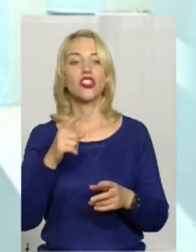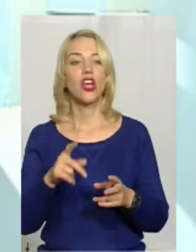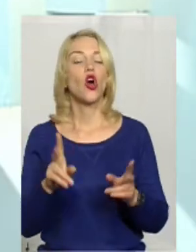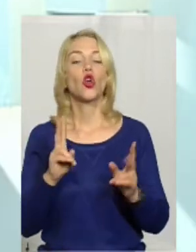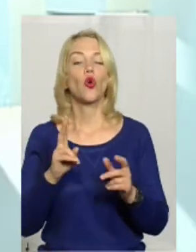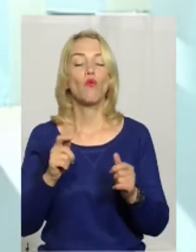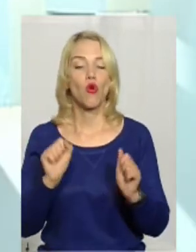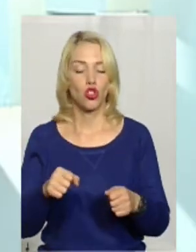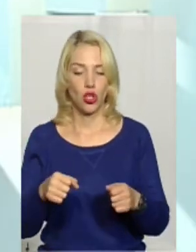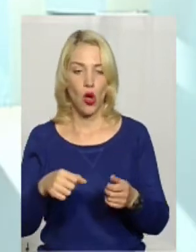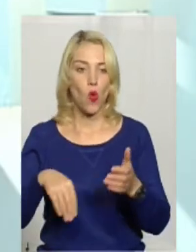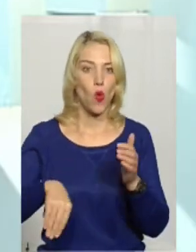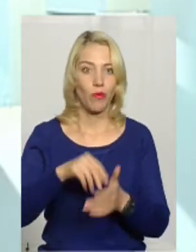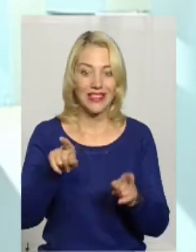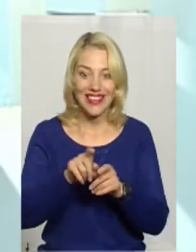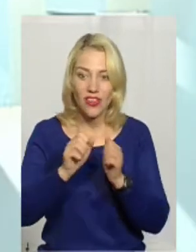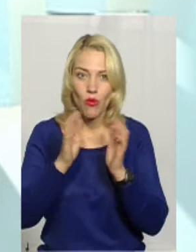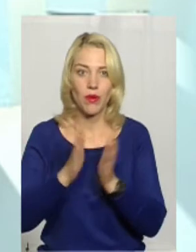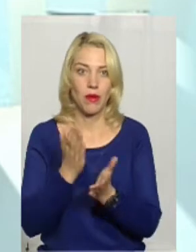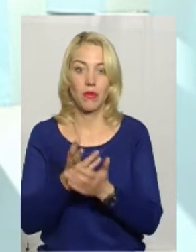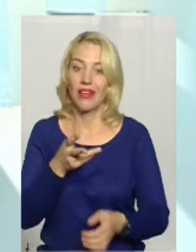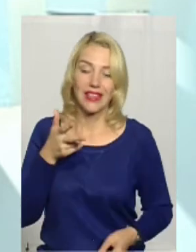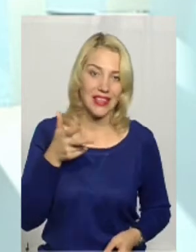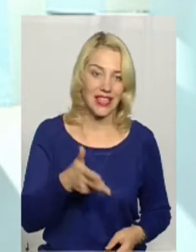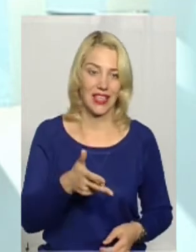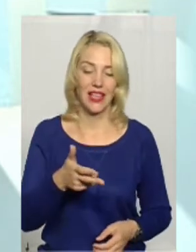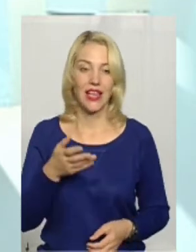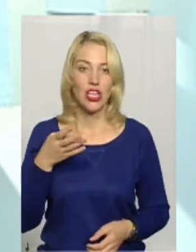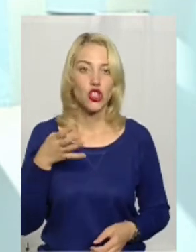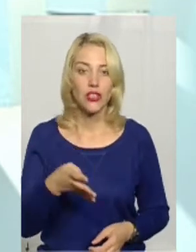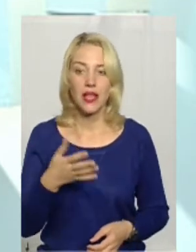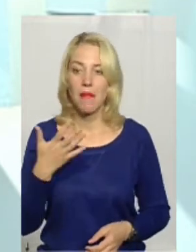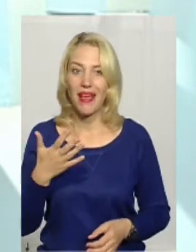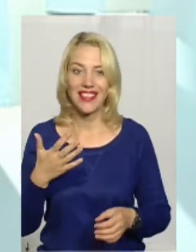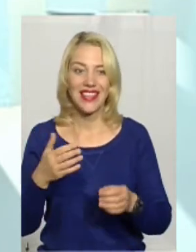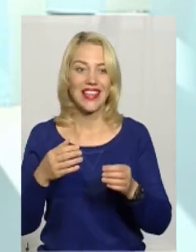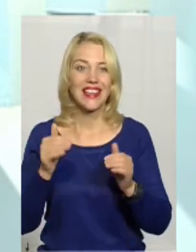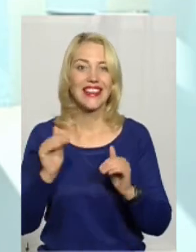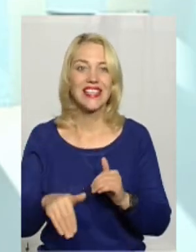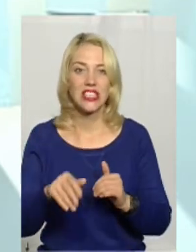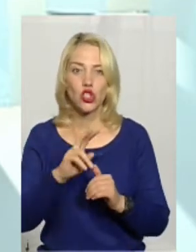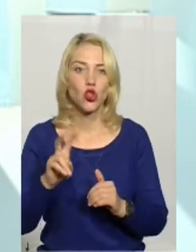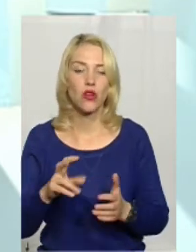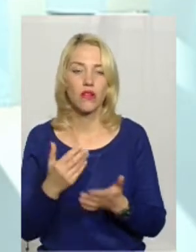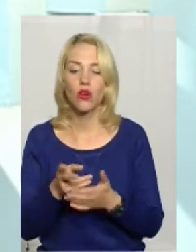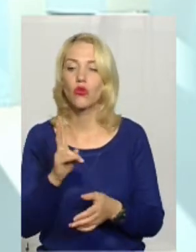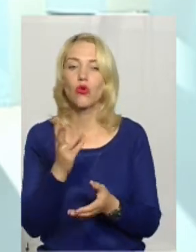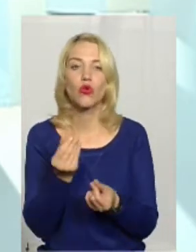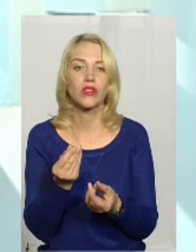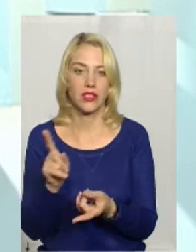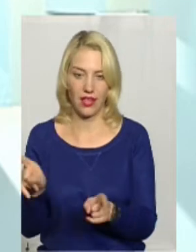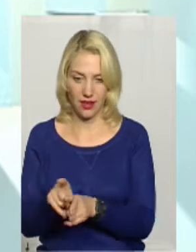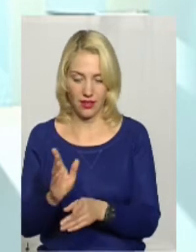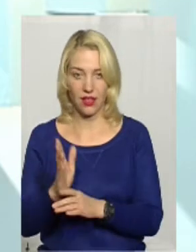дозволити купити такий об'єм? По ціні навіть 3, 4, 5 тисяч доларів. Розумієте, хто, в кого такі ресурси є? Це тільки іноземні